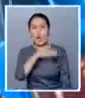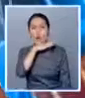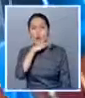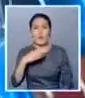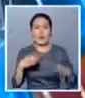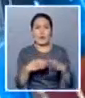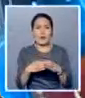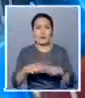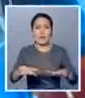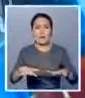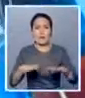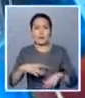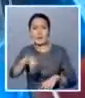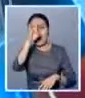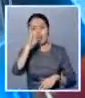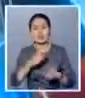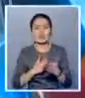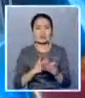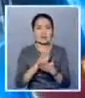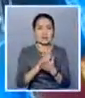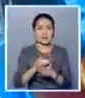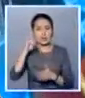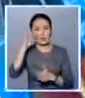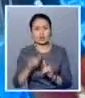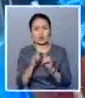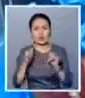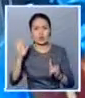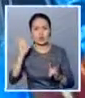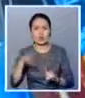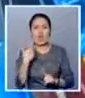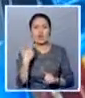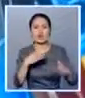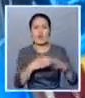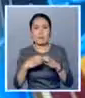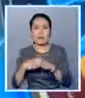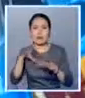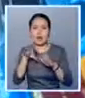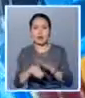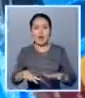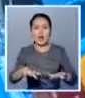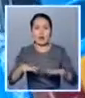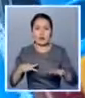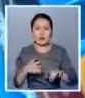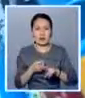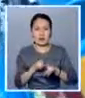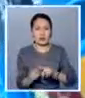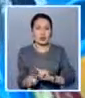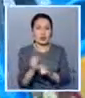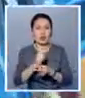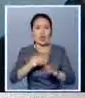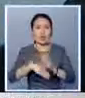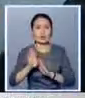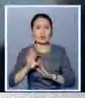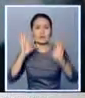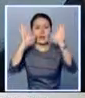Көппартиялы парламент елдің саяси жаңғыруының көрінісі. Үш партияның басын біріктірген парламент түрлі көзқарастардың алаңына айналады. Заң